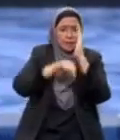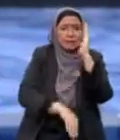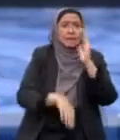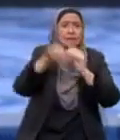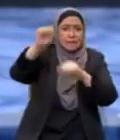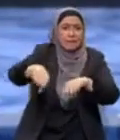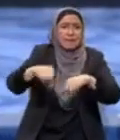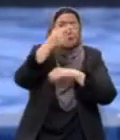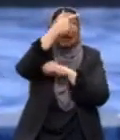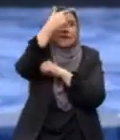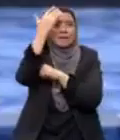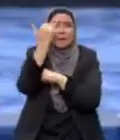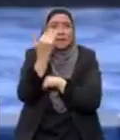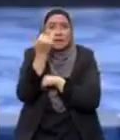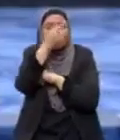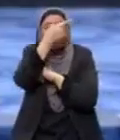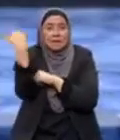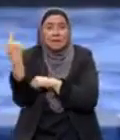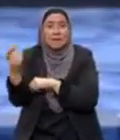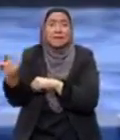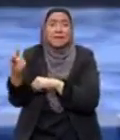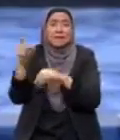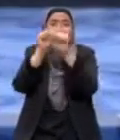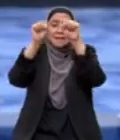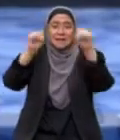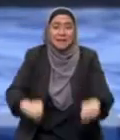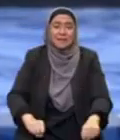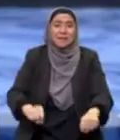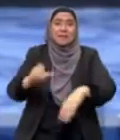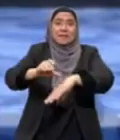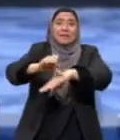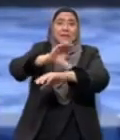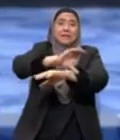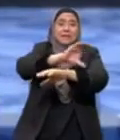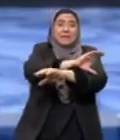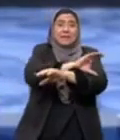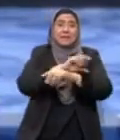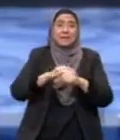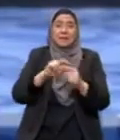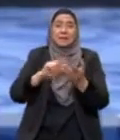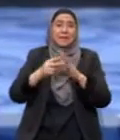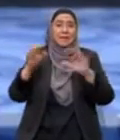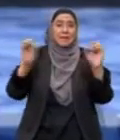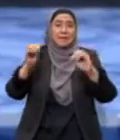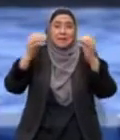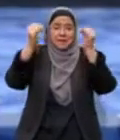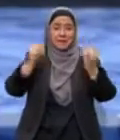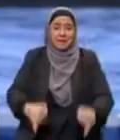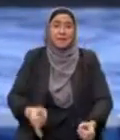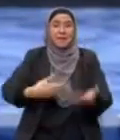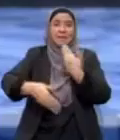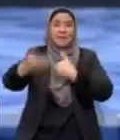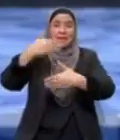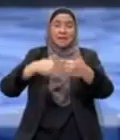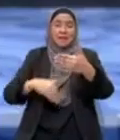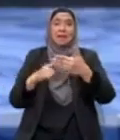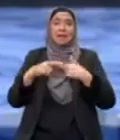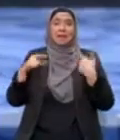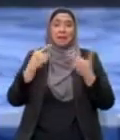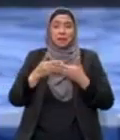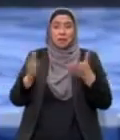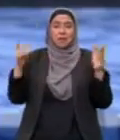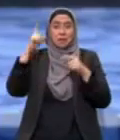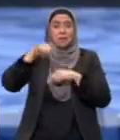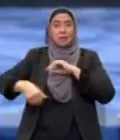masalahnya individu di belakang tadbir yang membuat keputusan yang boleh mempunyai kebolehan untuk dibuka untuk dirasuah itu sebabnya